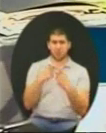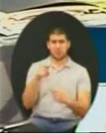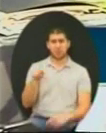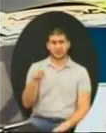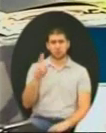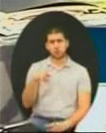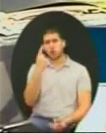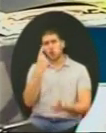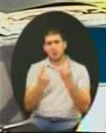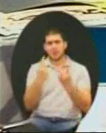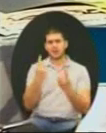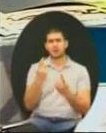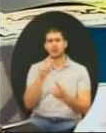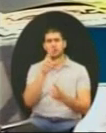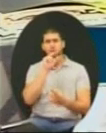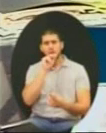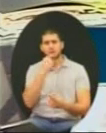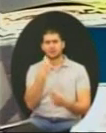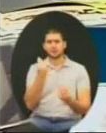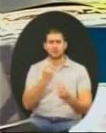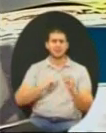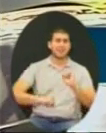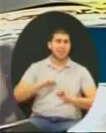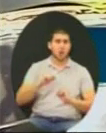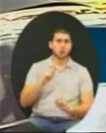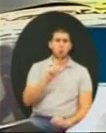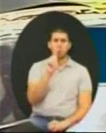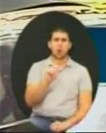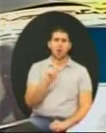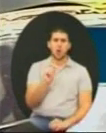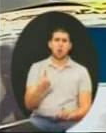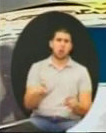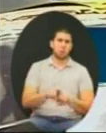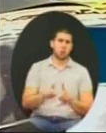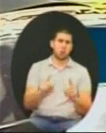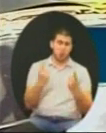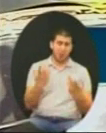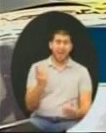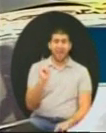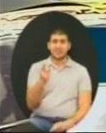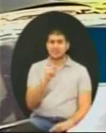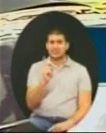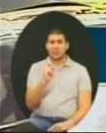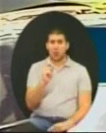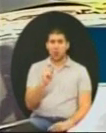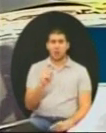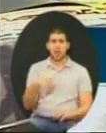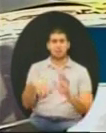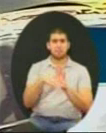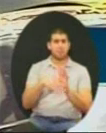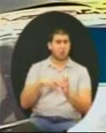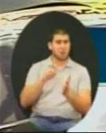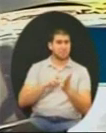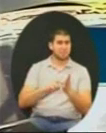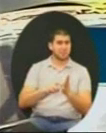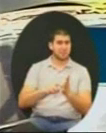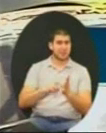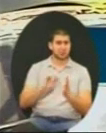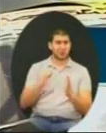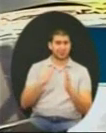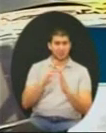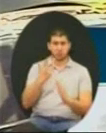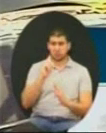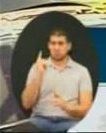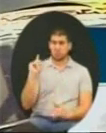יש כל מיני אמרות וכל מיני התנהלויות שאולי לא היו צריכים להתנהל בצורה כזאת, אבל זה לא היה רק בחוק מס דירה שלישית, זה כמעט בכל